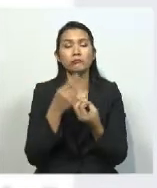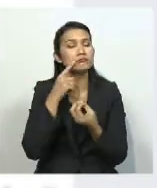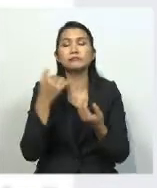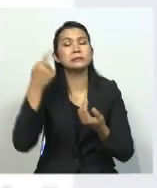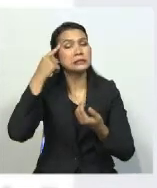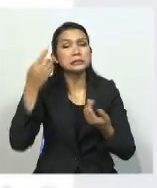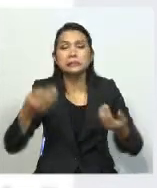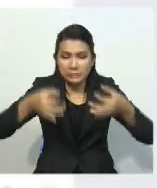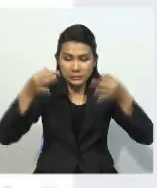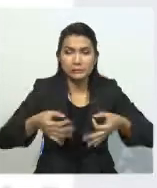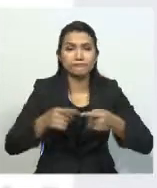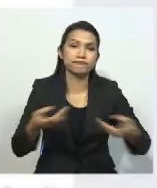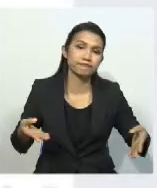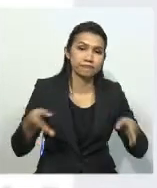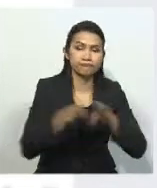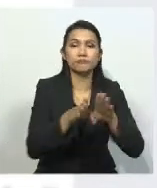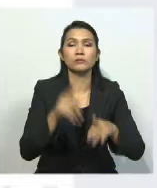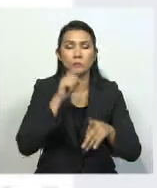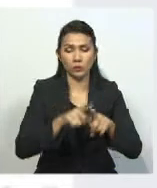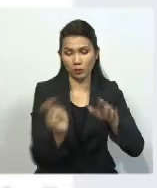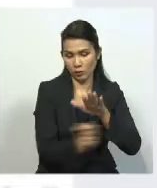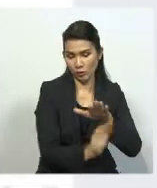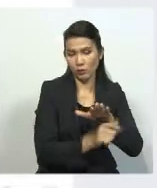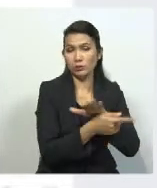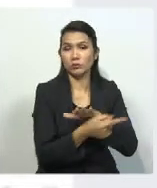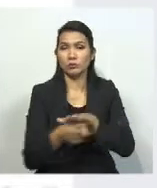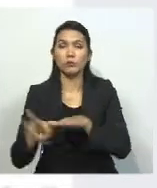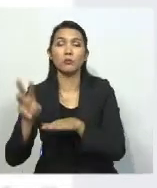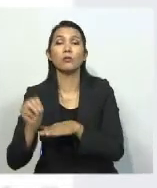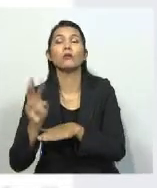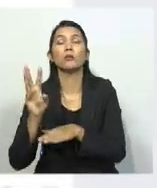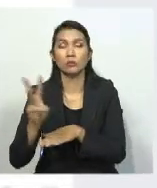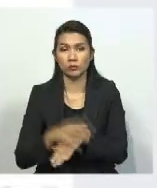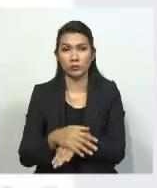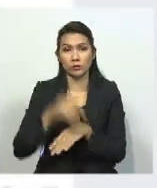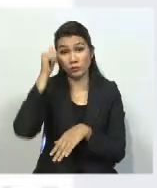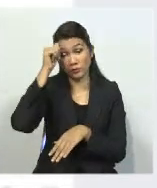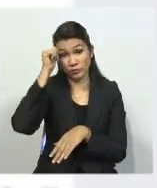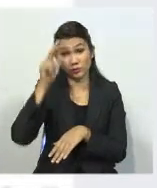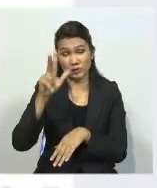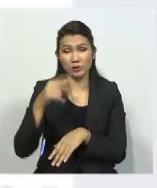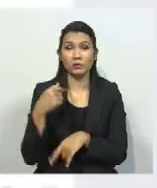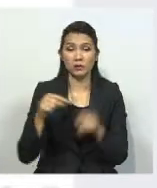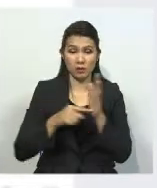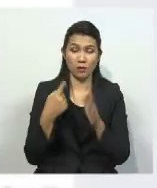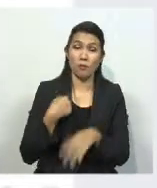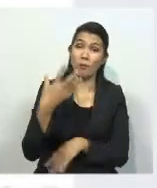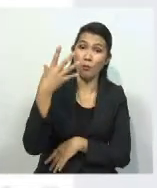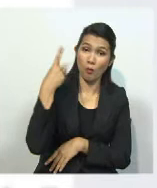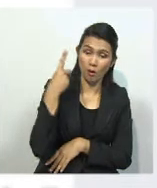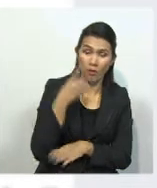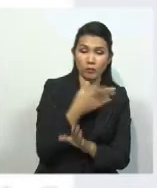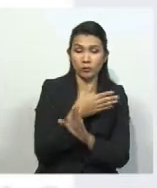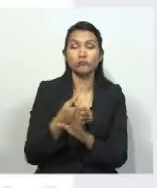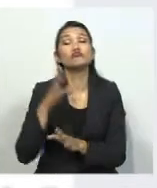กาศปิดโรงเรียนทุกระดับชั้นตั้งแต่อนุบาลถึงมัธยมศึกษาเป็นเวลา3วันด้วยกันตั้งแต่เมื่อวานนี้แล้วก็จะยาว